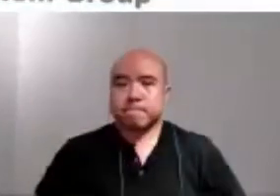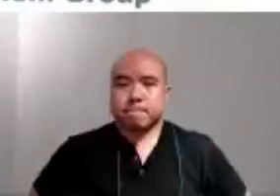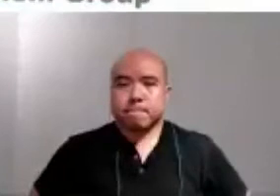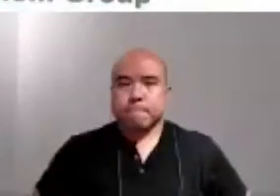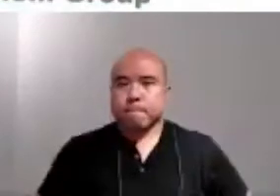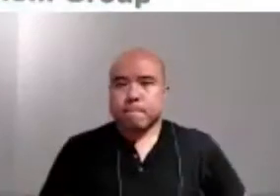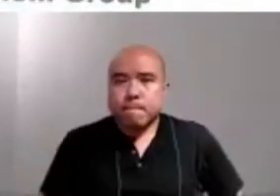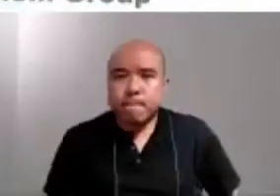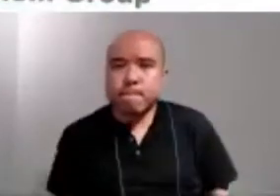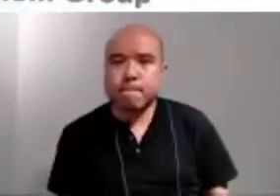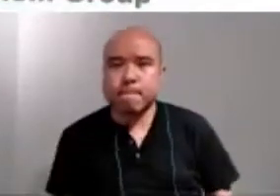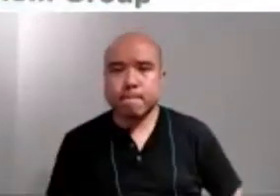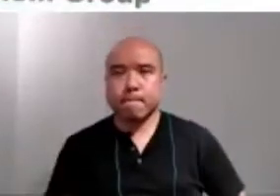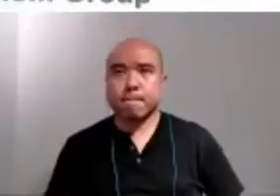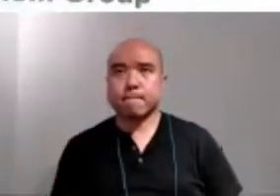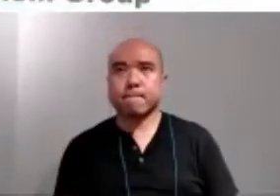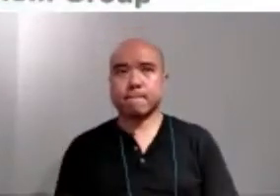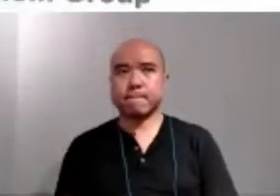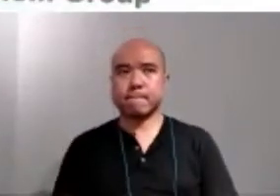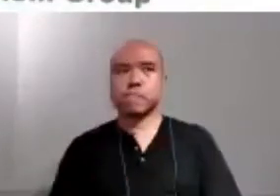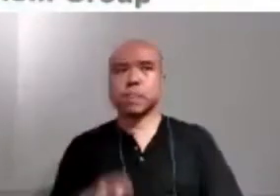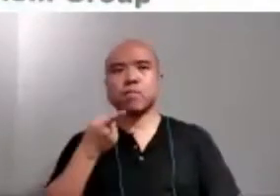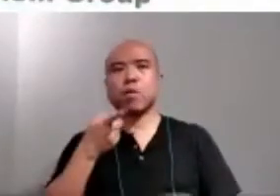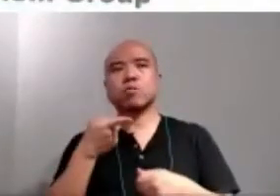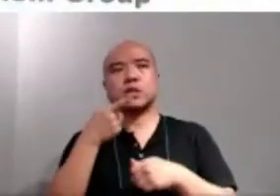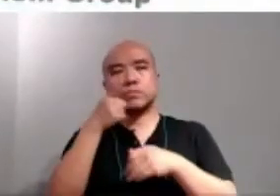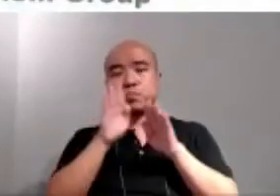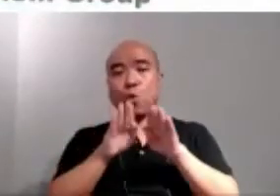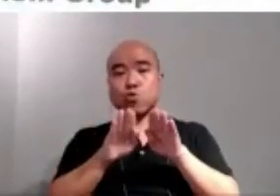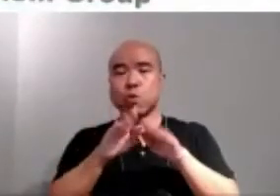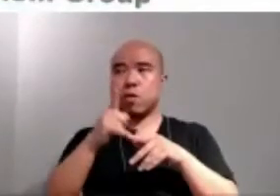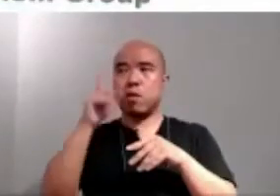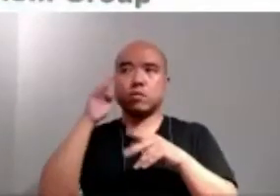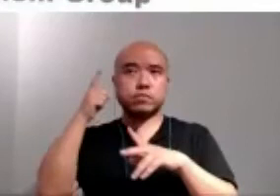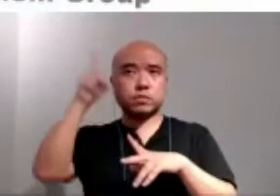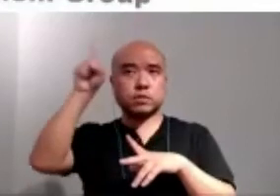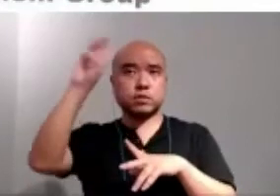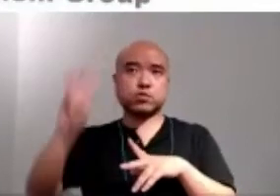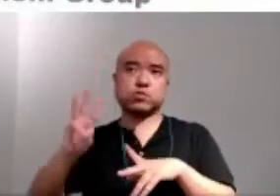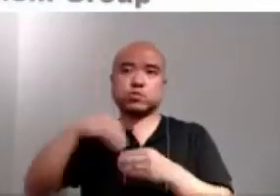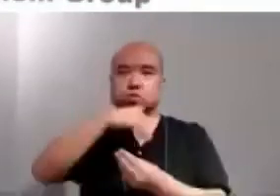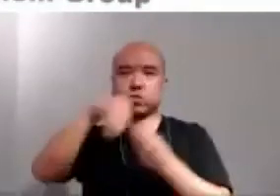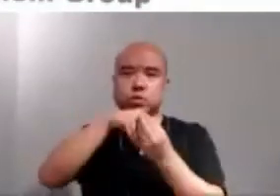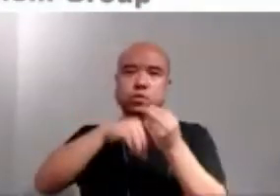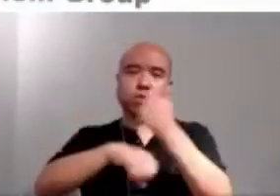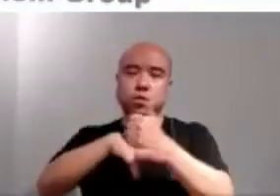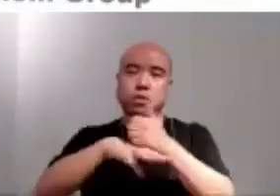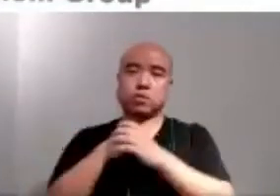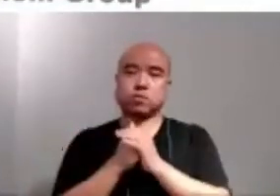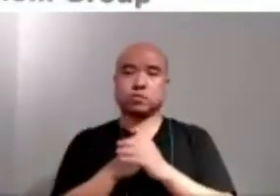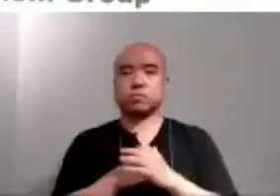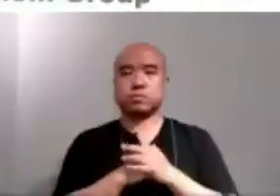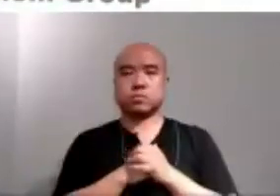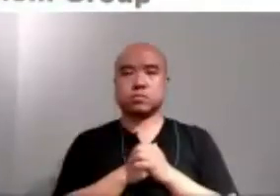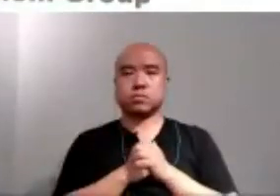面去帮助到天水围的基层市民，我们都希望是可以提供到一个心灵上的慰藉的。咁呢个就系我